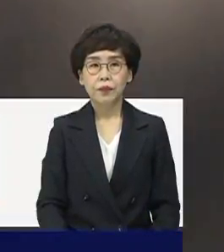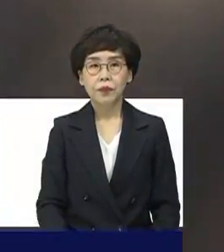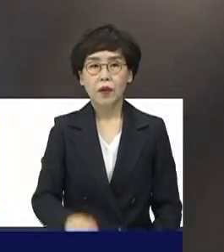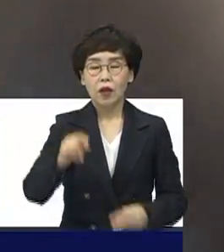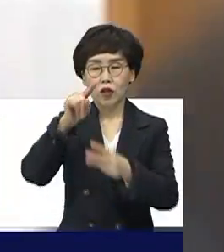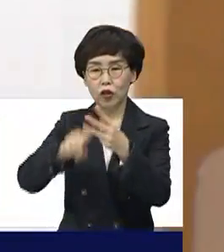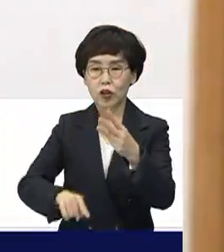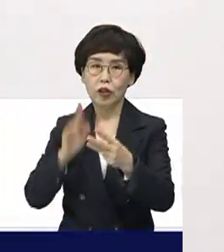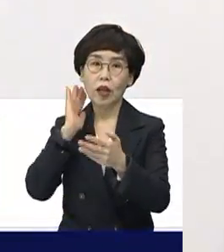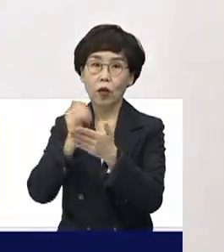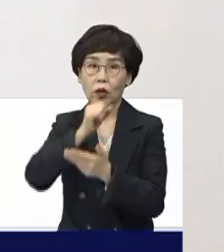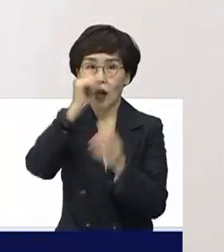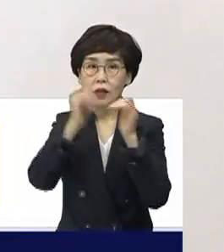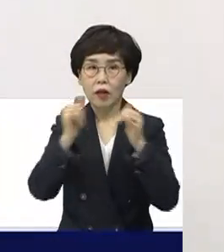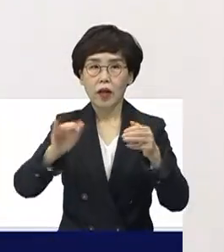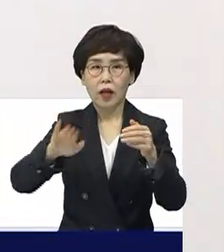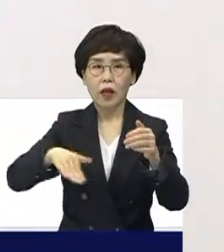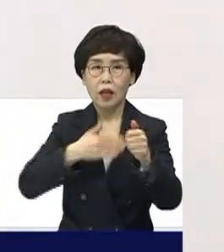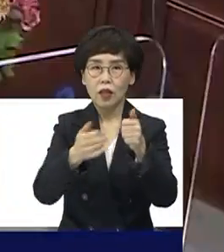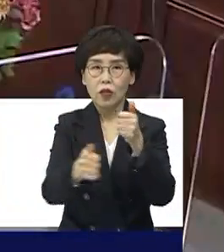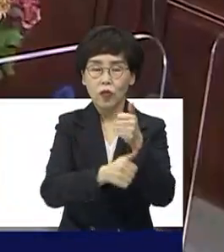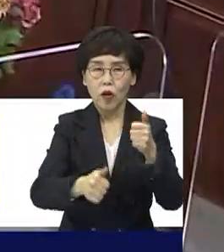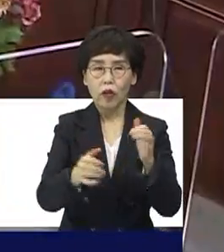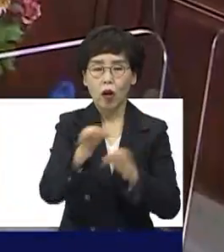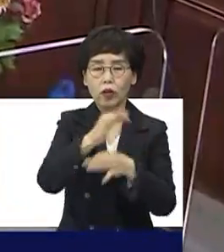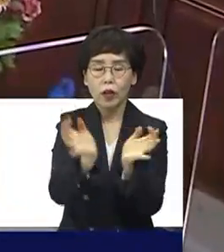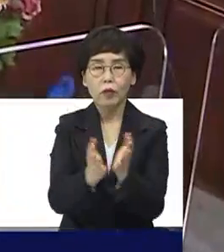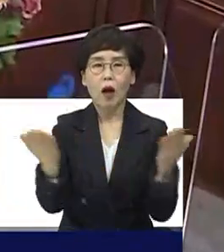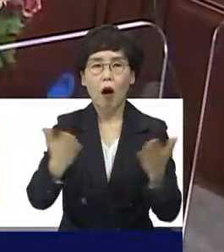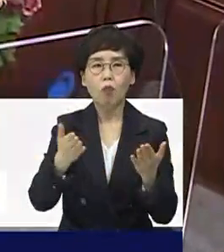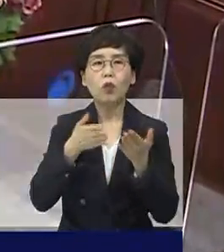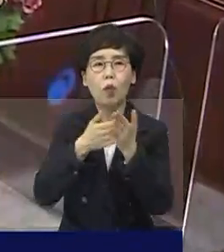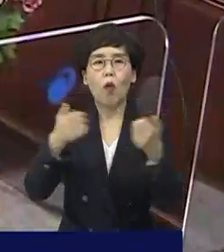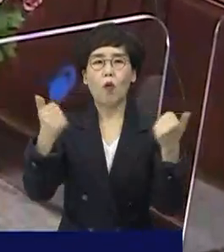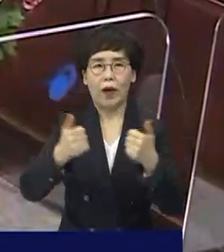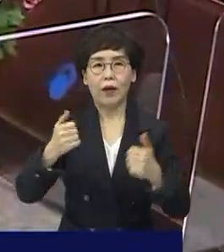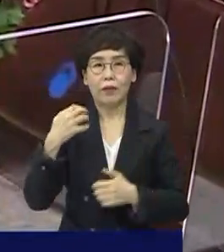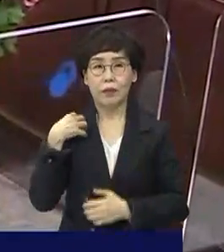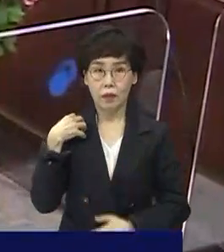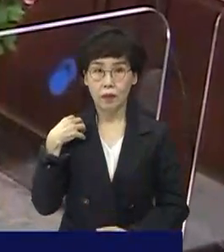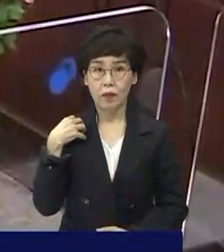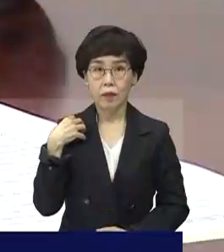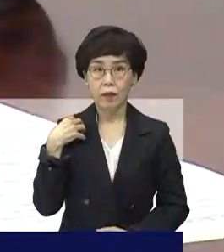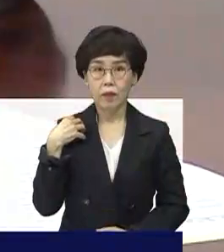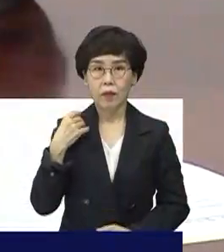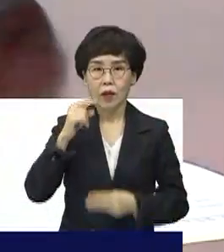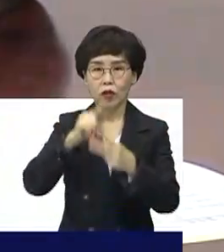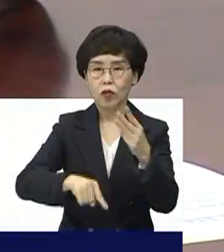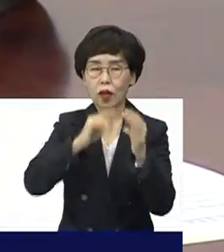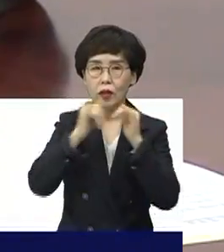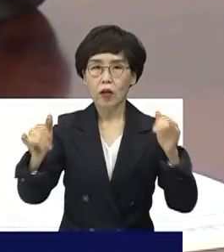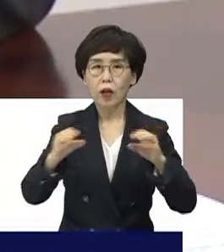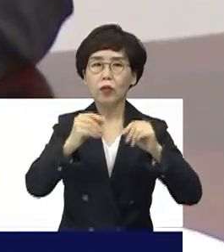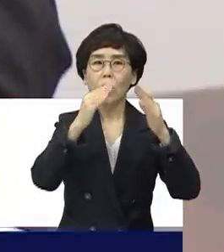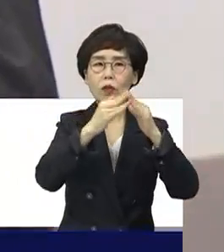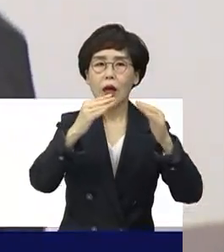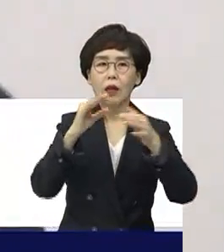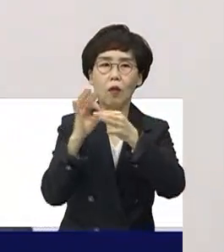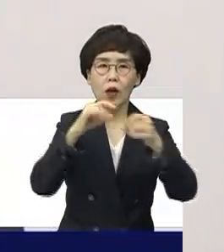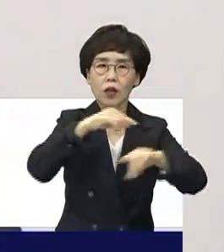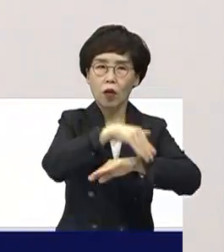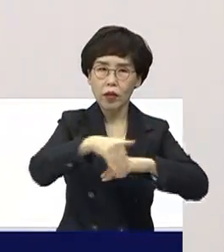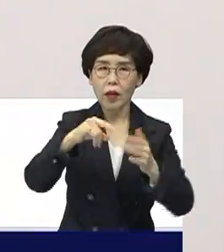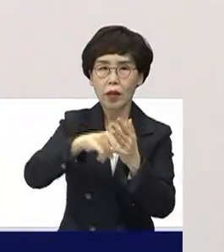윤석열 대통령 당선인이 인수위원회 경제분과의 업무보고 회의를 주재했습니다. 윤 당선인은 부동산 관련 정책과